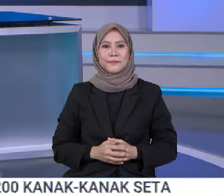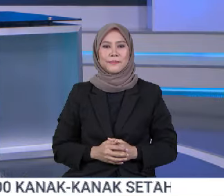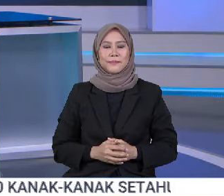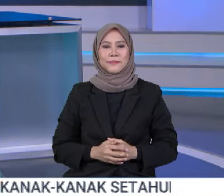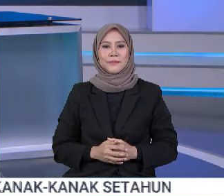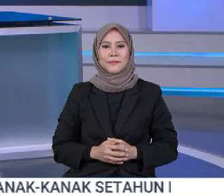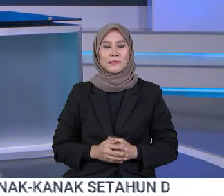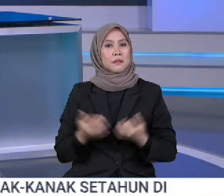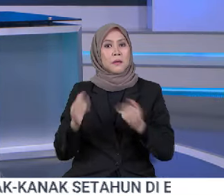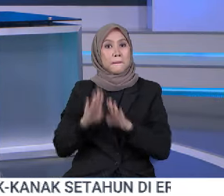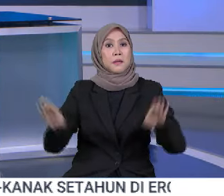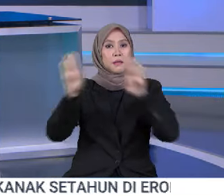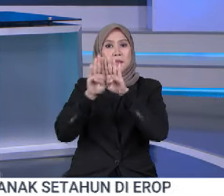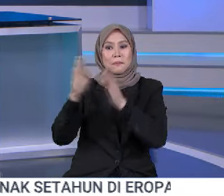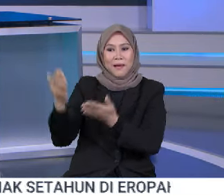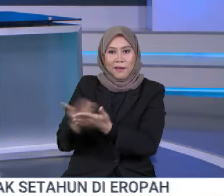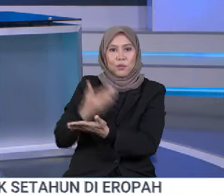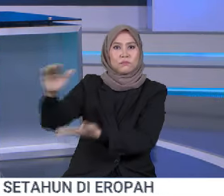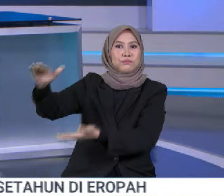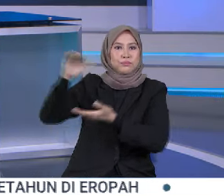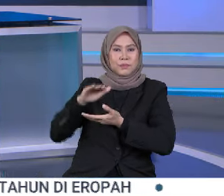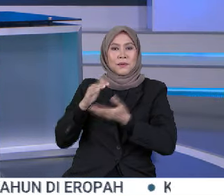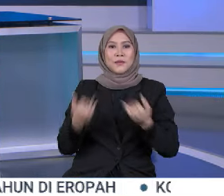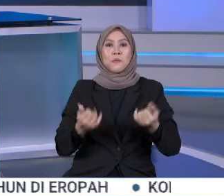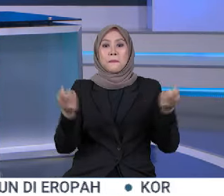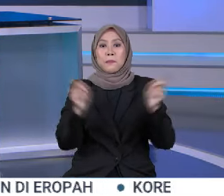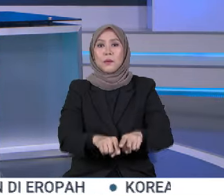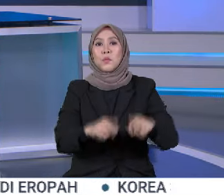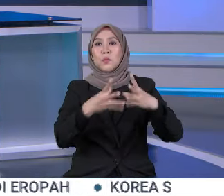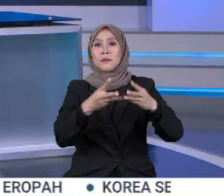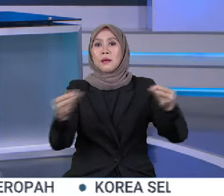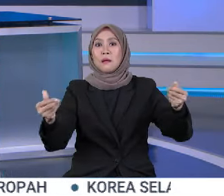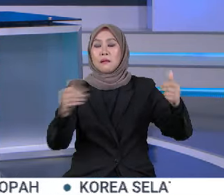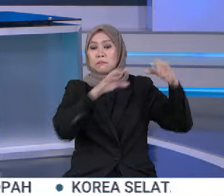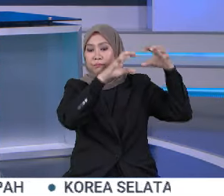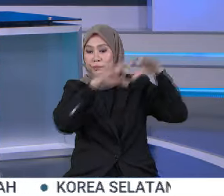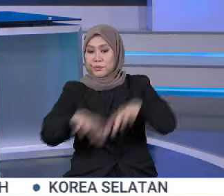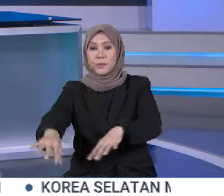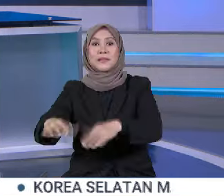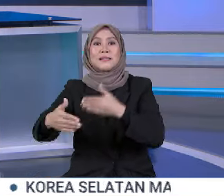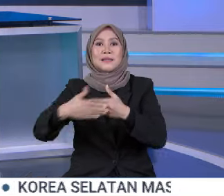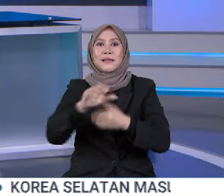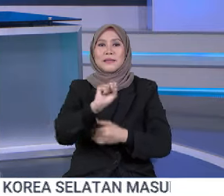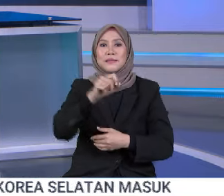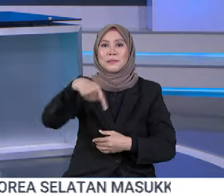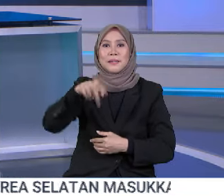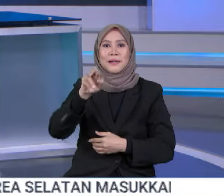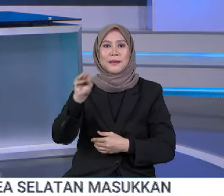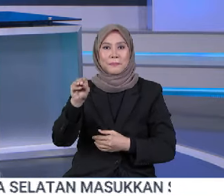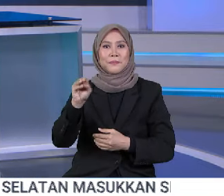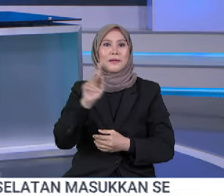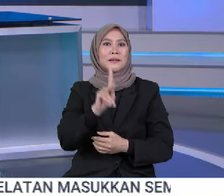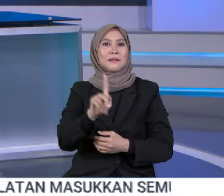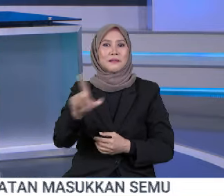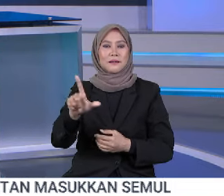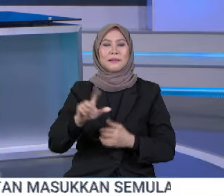saudara ini berita yang baru kami terima satu insiden tanah runtuh berlaku berdekatan Akademi pencegahan rasuah Malaysia ibu negara untuk